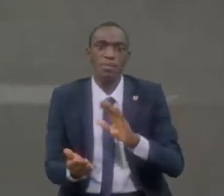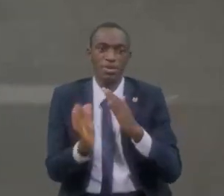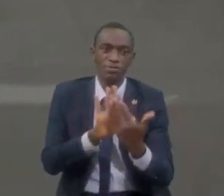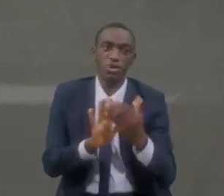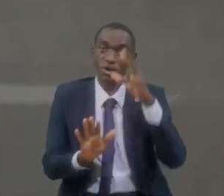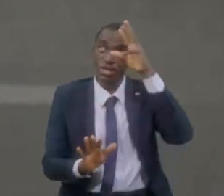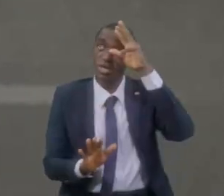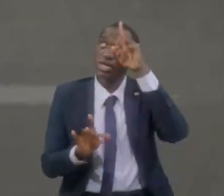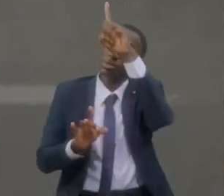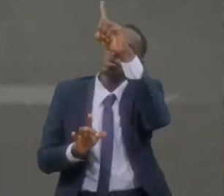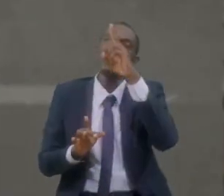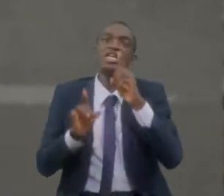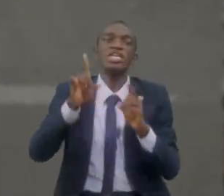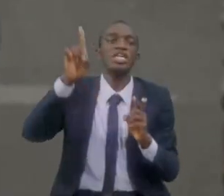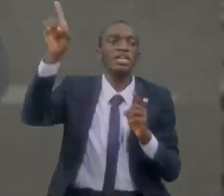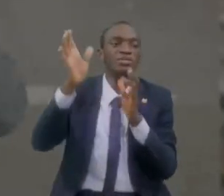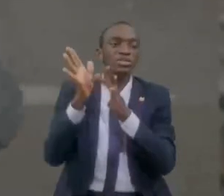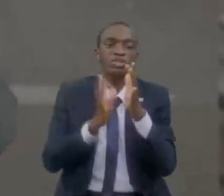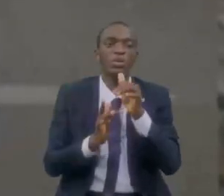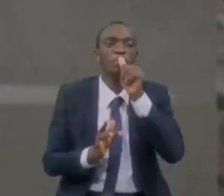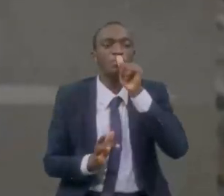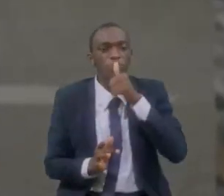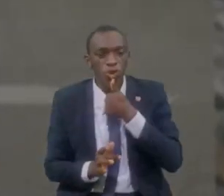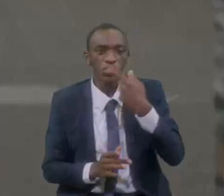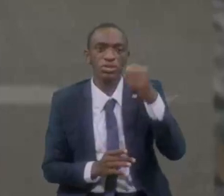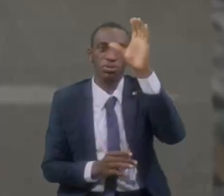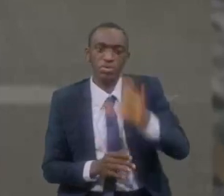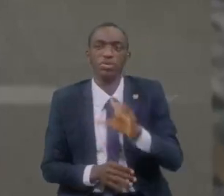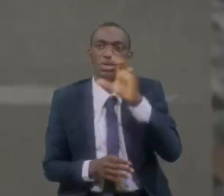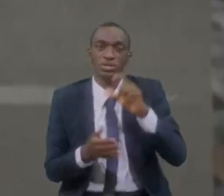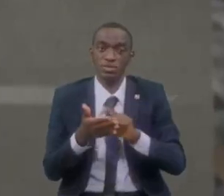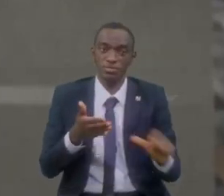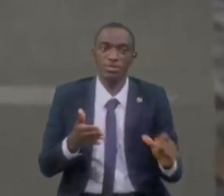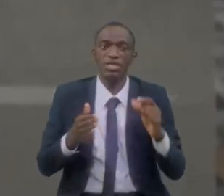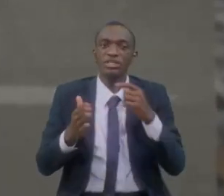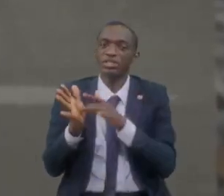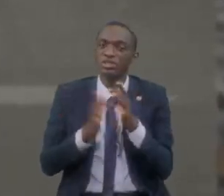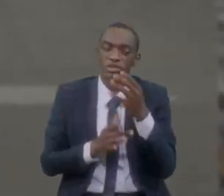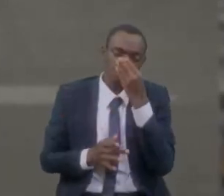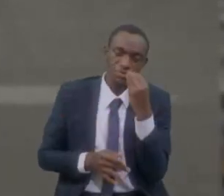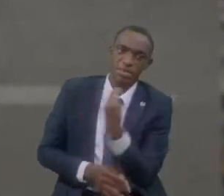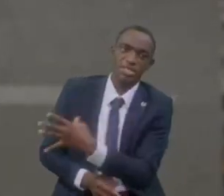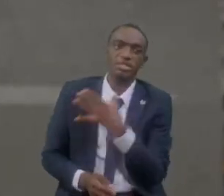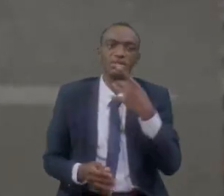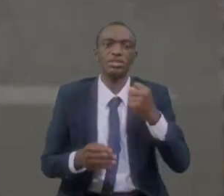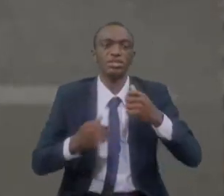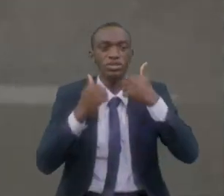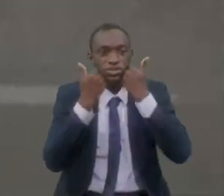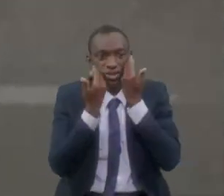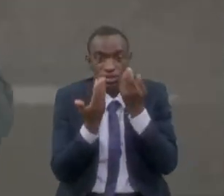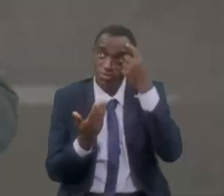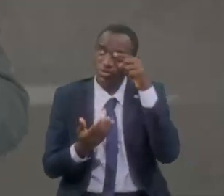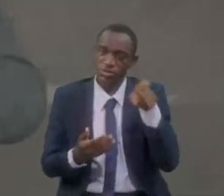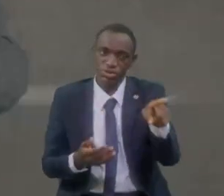a souffert la croix pour toi, méprisé l'ignominie en ta faveur et s'est